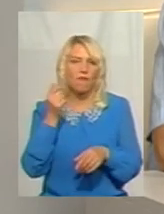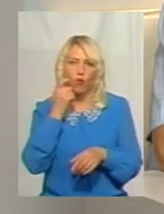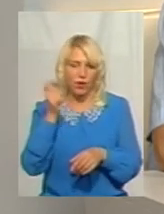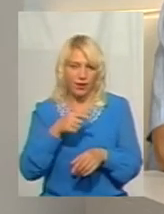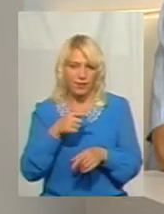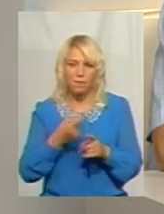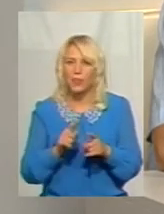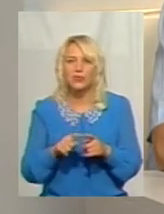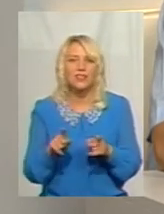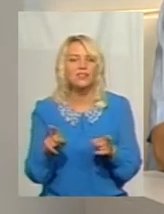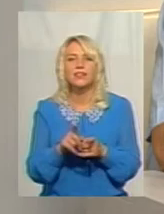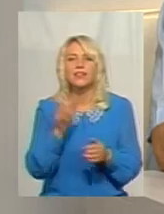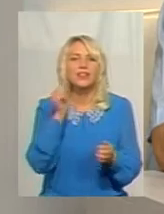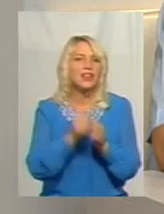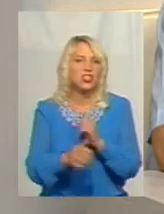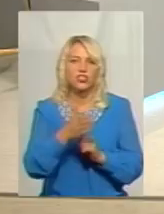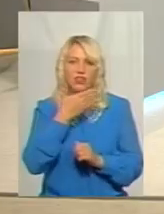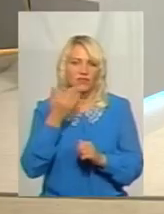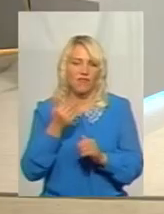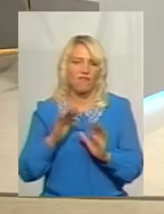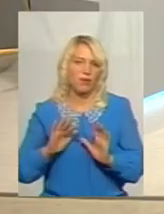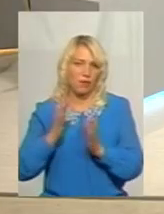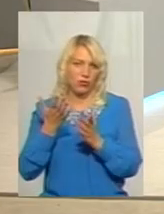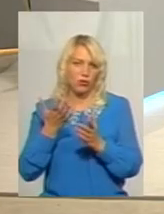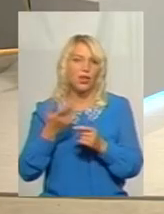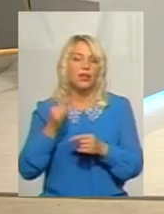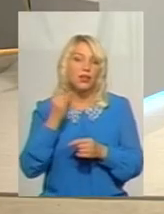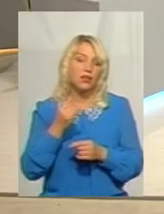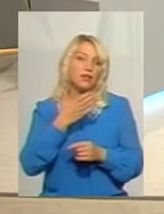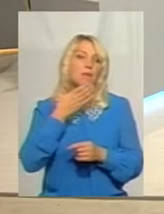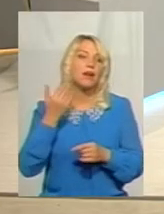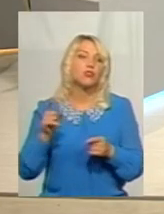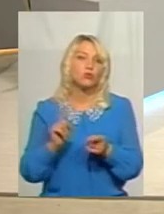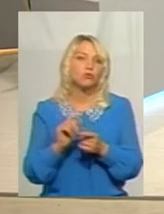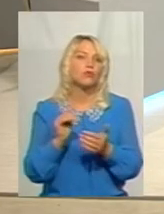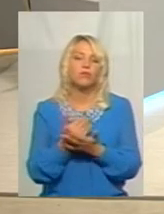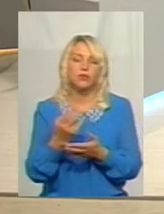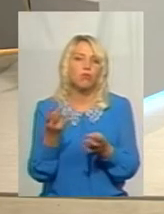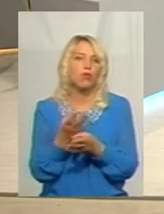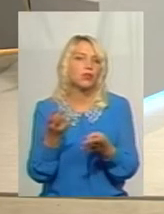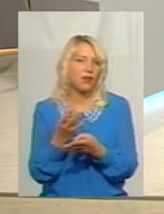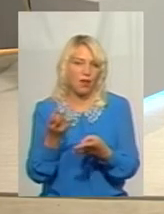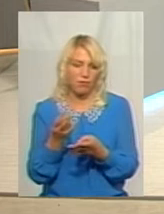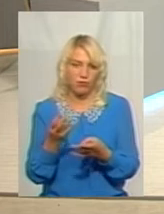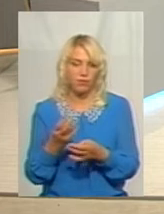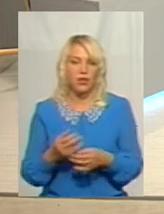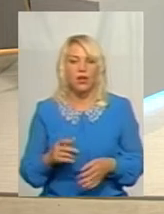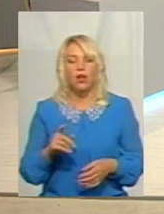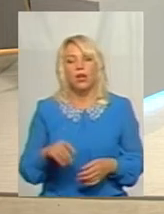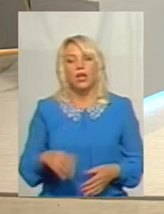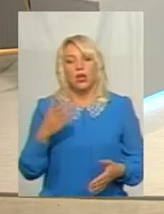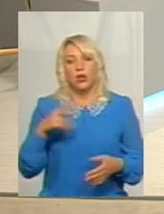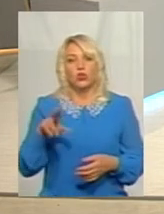це не є такими частими випадками і нема такої великої потреби в цих вакцинах. Щодо